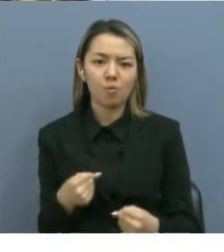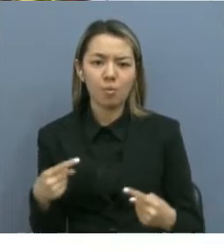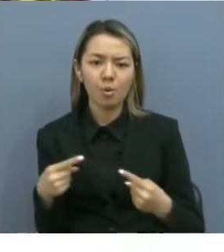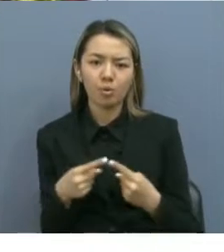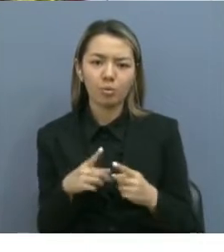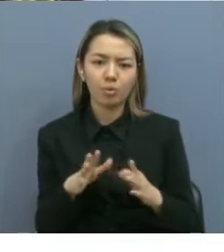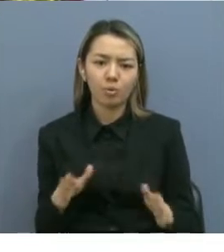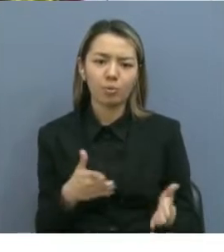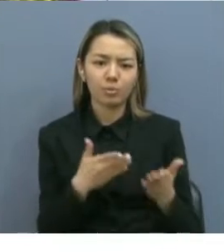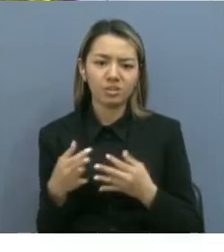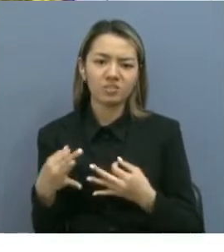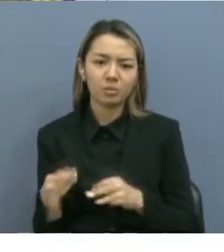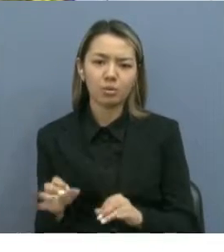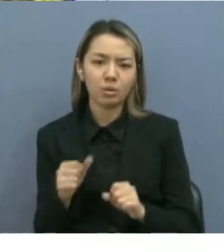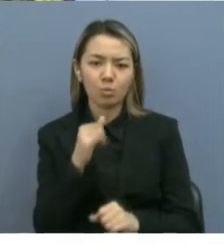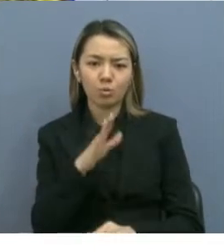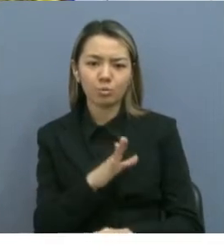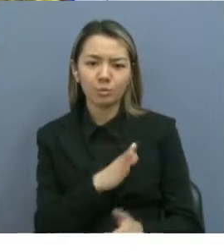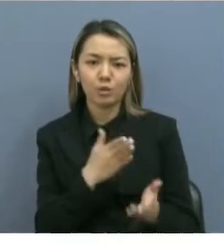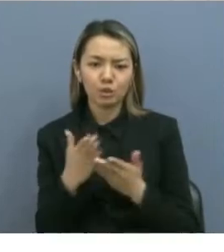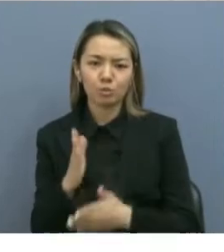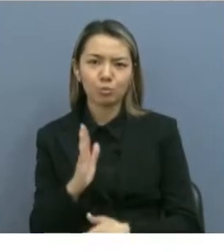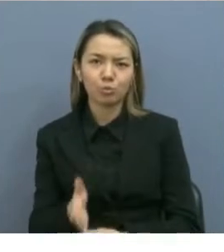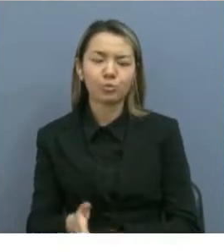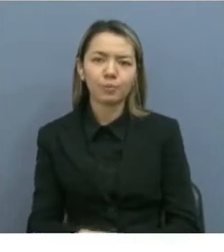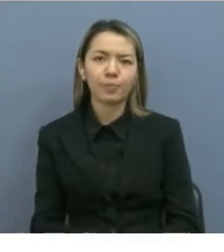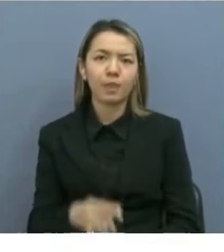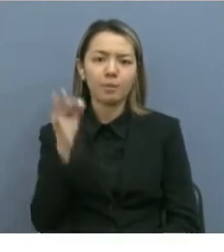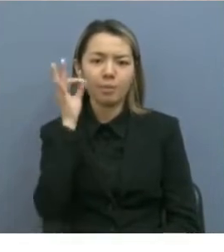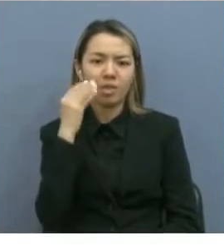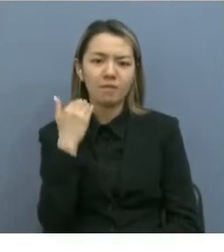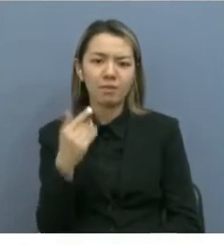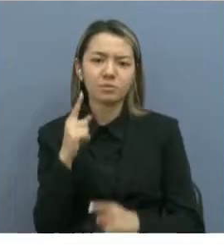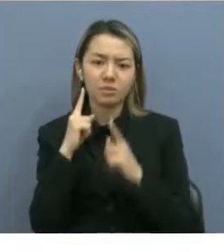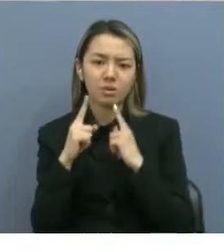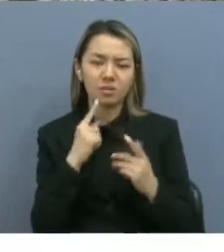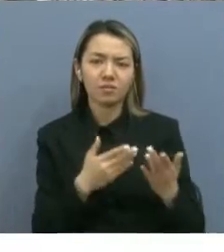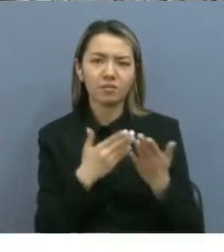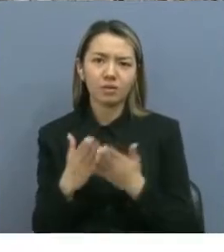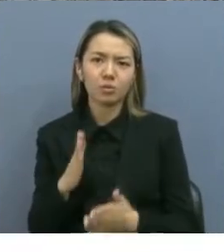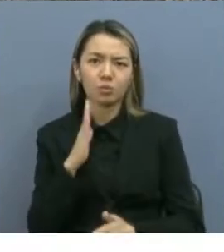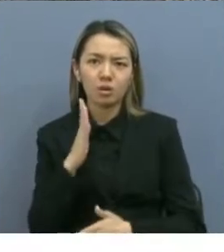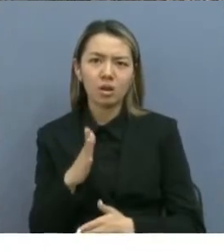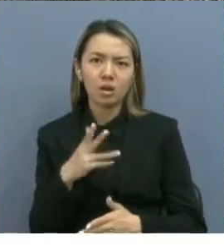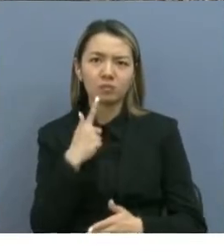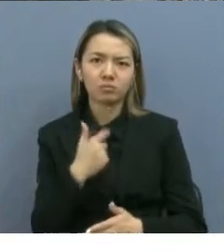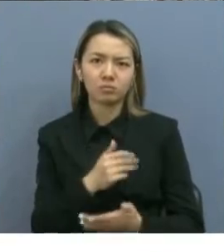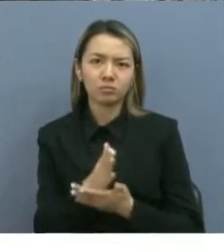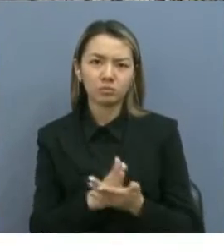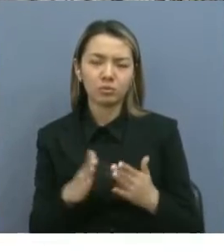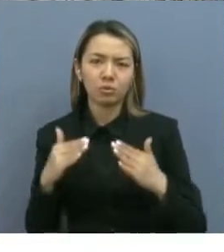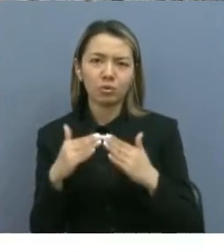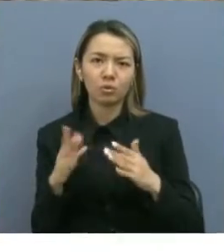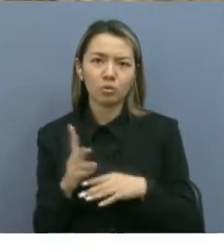және шақыртудан босатылмайтындар шақыртылады. Еске сала кетейік, жиынға шақыртылғандар күндіз әскери қызметте болады, кешкісін